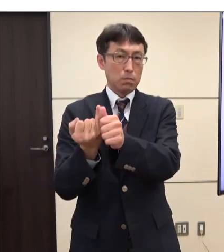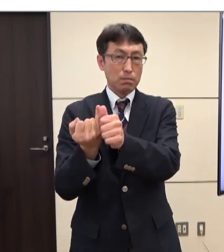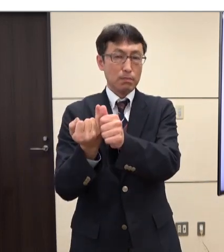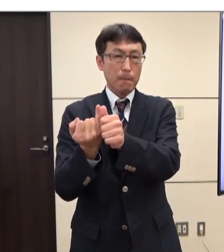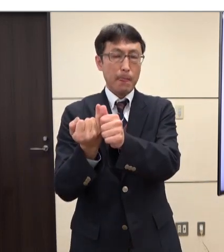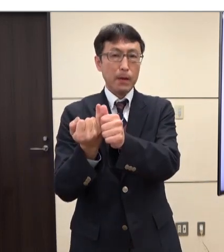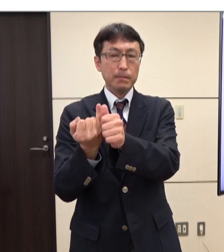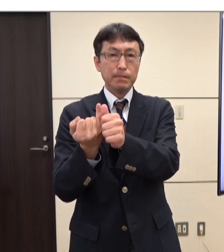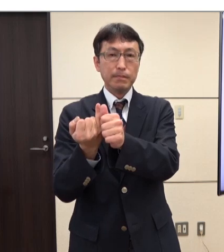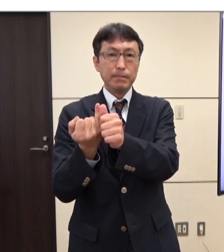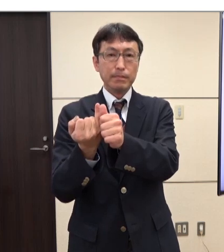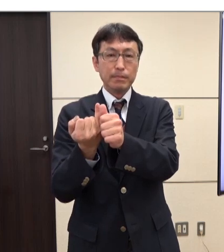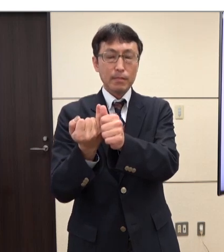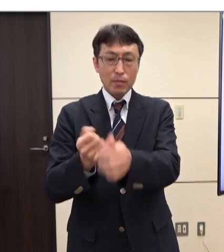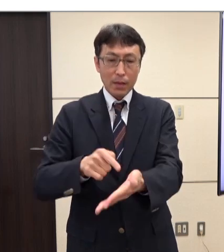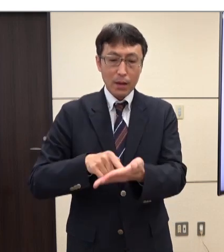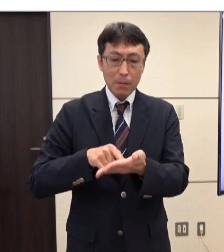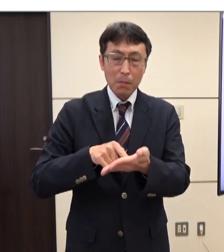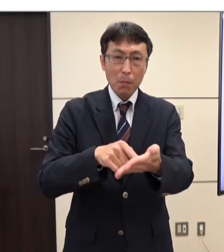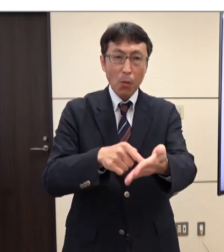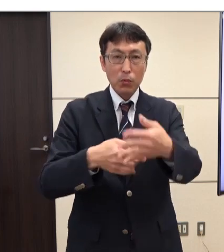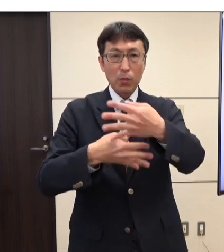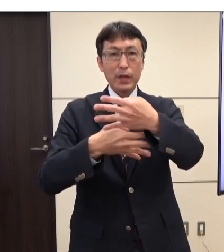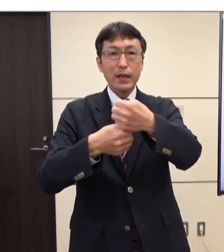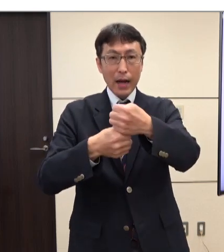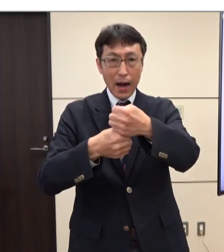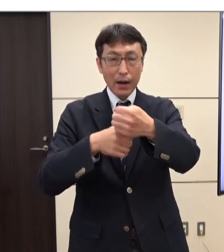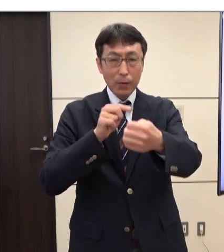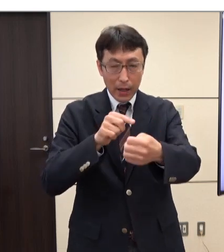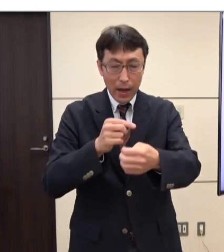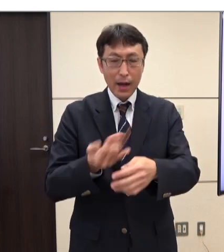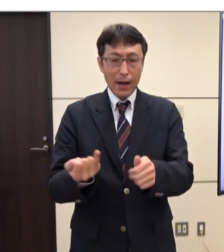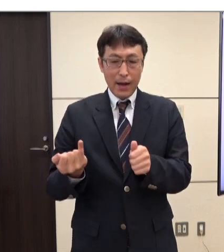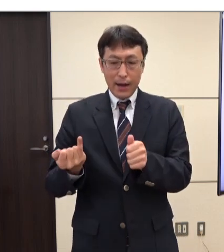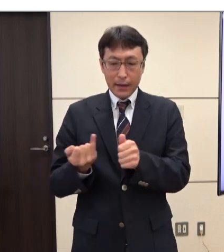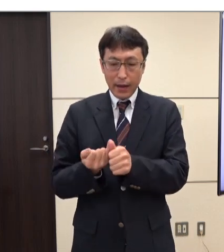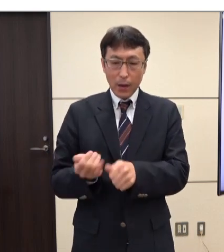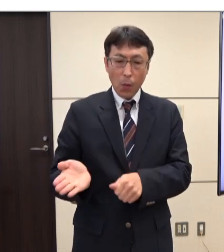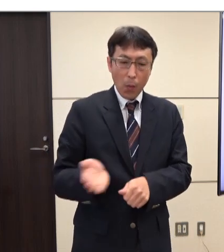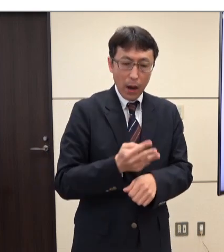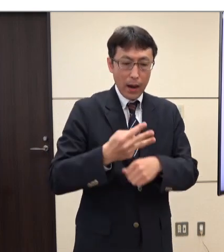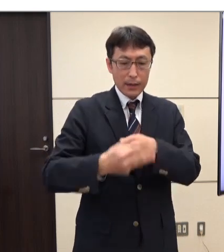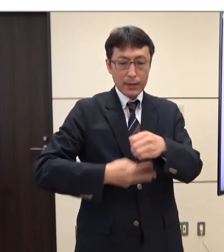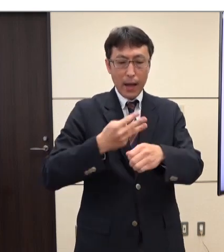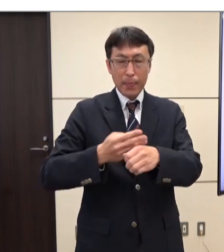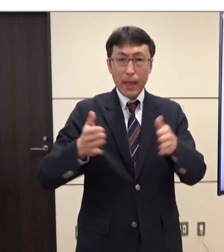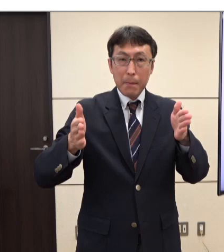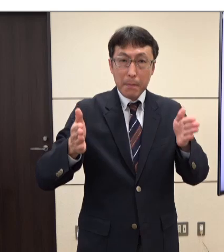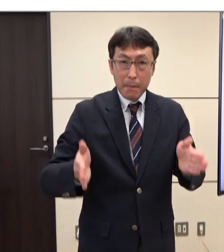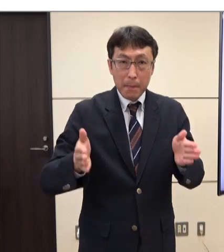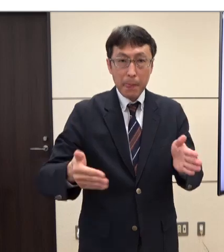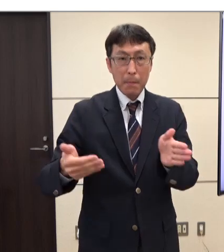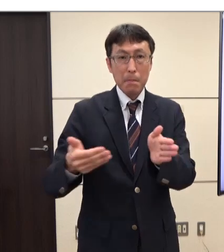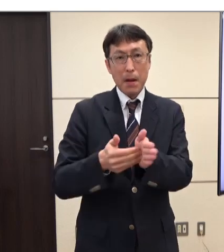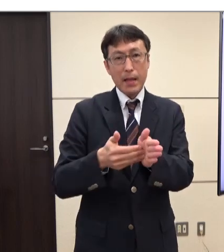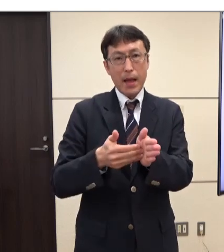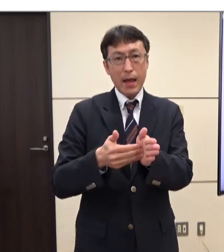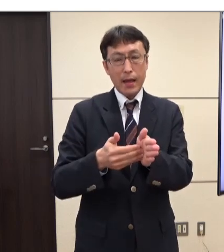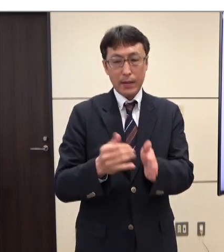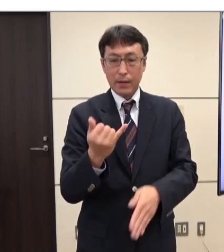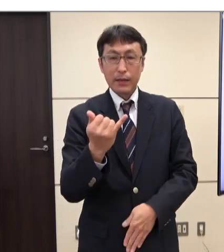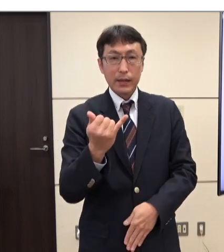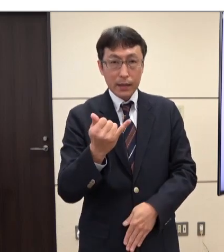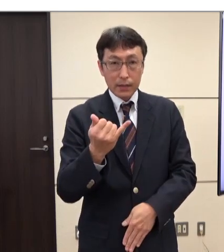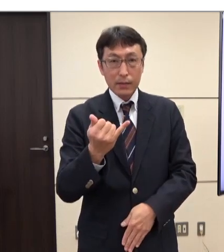らは申し込みの日が婚姻日から3年以内である夫婦で、夫婦の年齢がともに